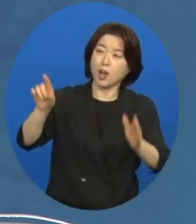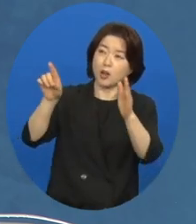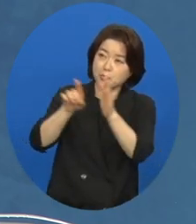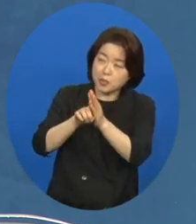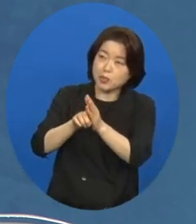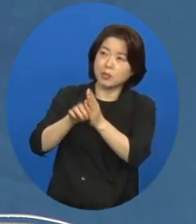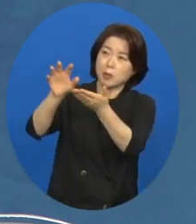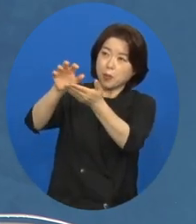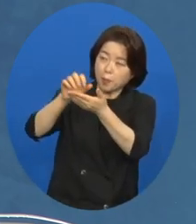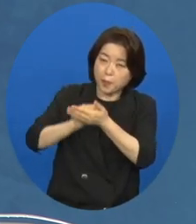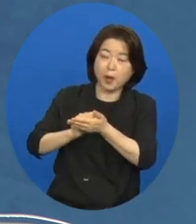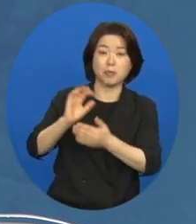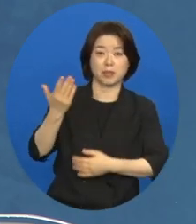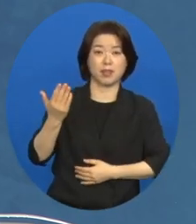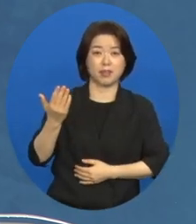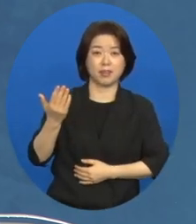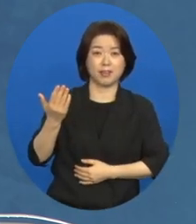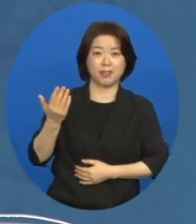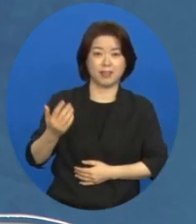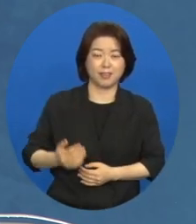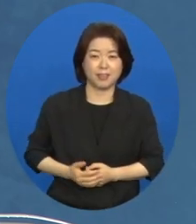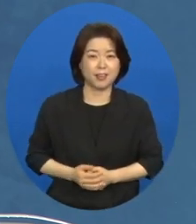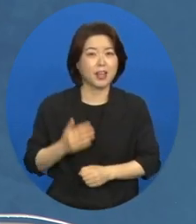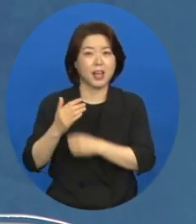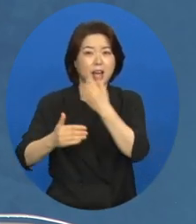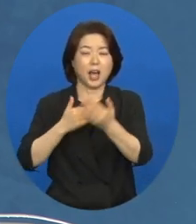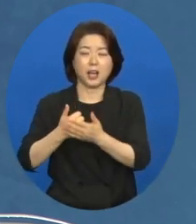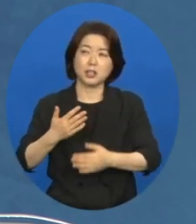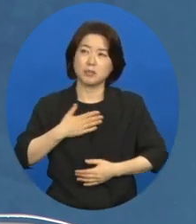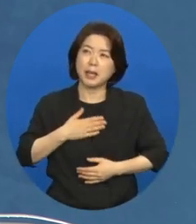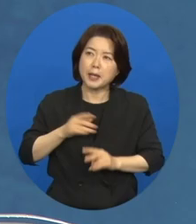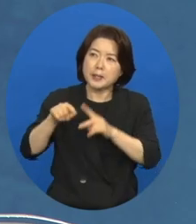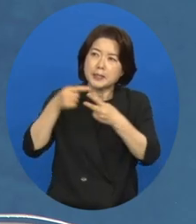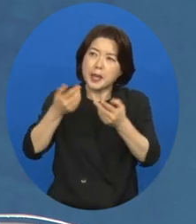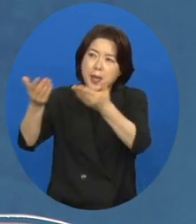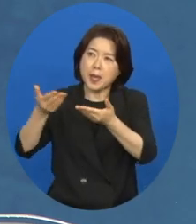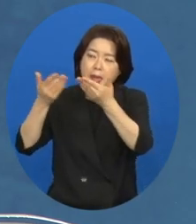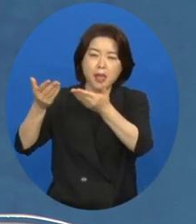신뢰할 대상인 것이죠. 하나님은 우리의 이해 대상이 아니세요.